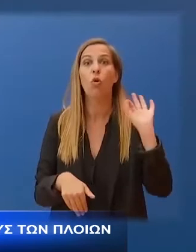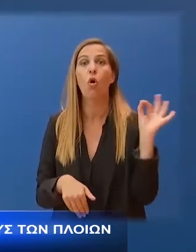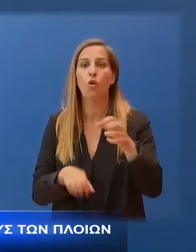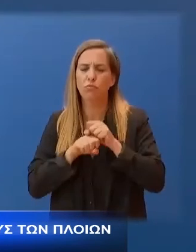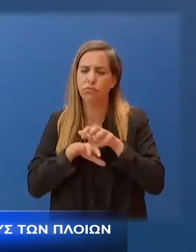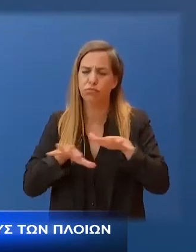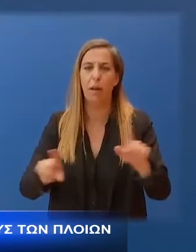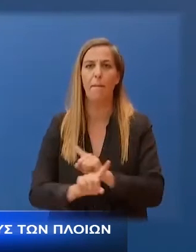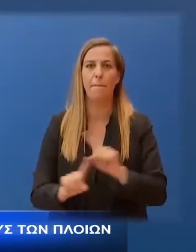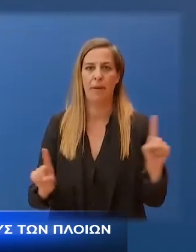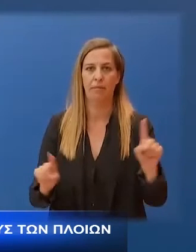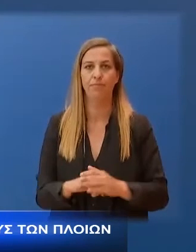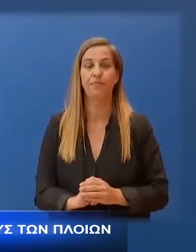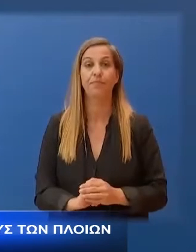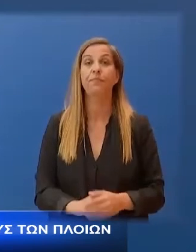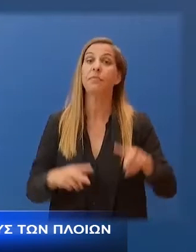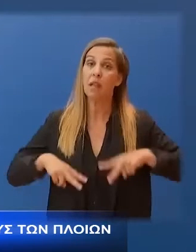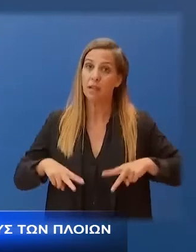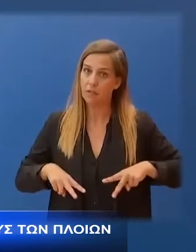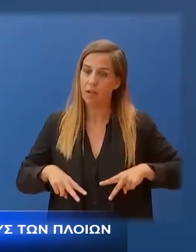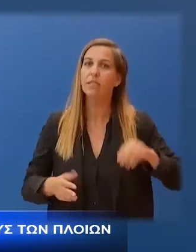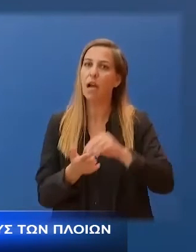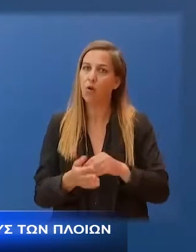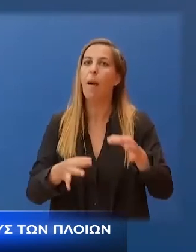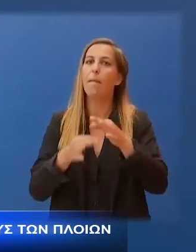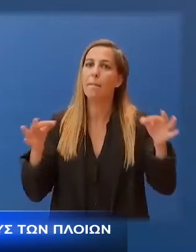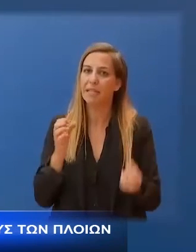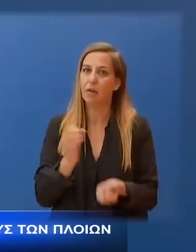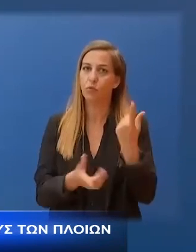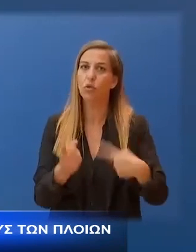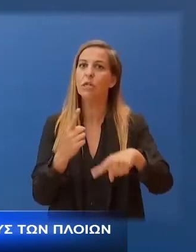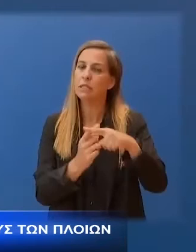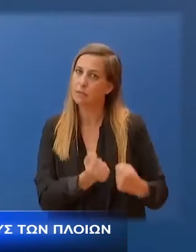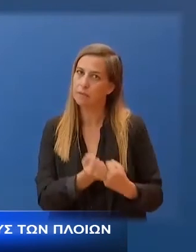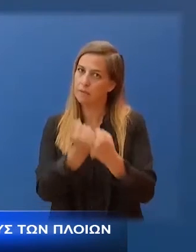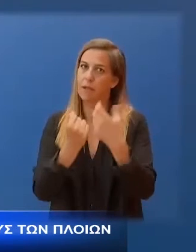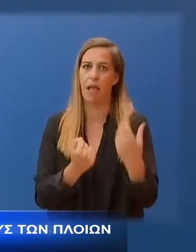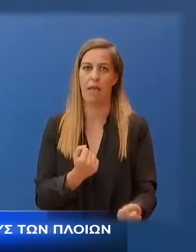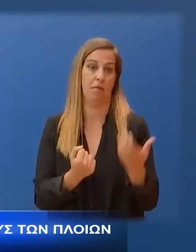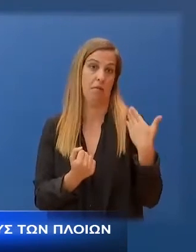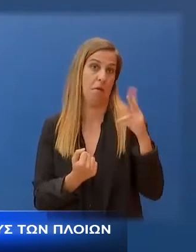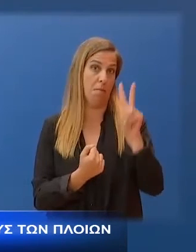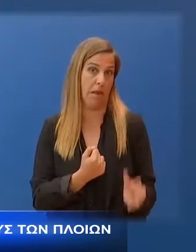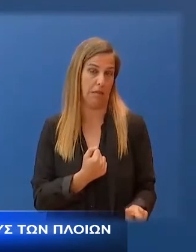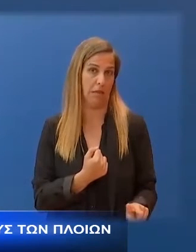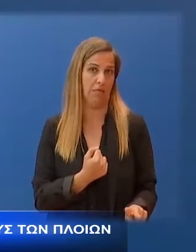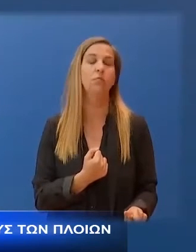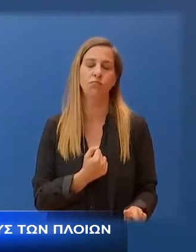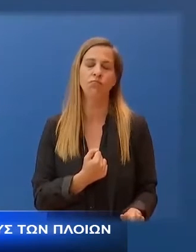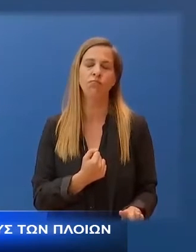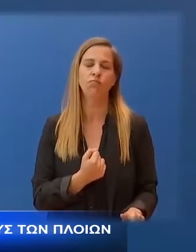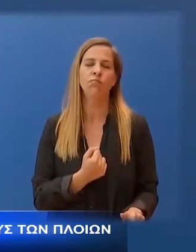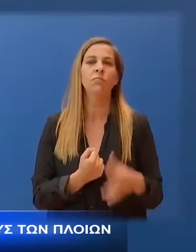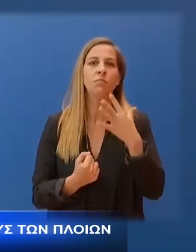Ταυτόχρονα, παίρνει συνεχώς νέα μέτρα και αντίμετρα. Ήδη από την Παρασκευή κρίθηκε επιβεβλημένο, μετά